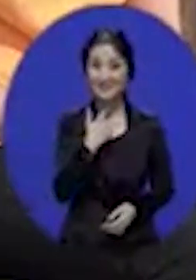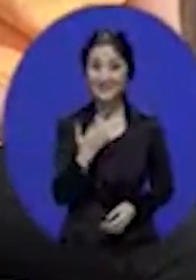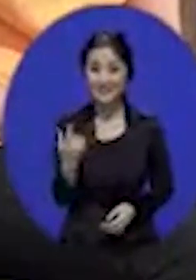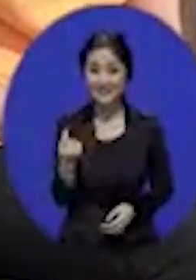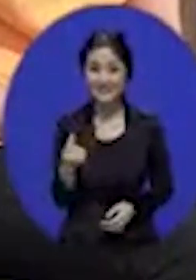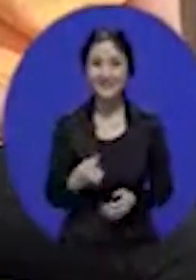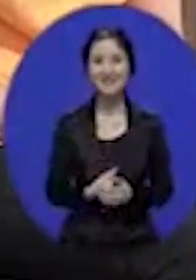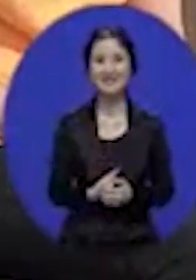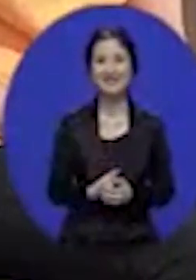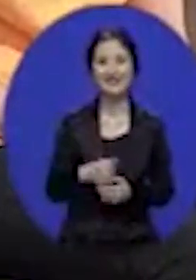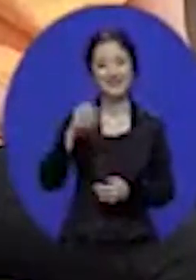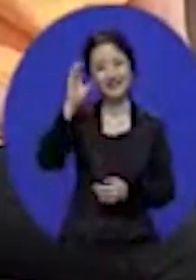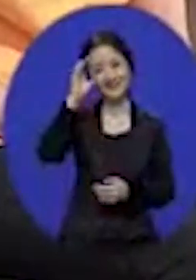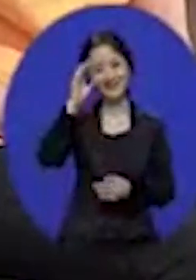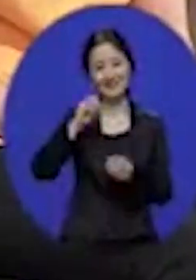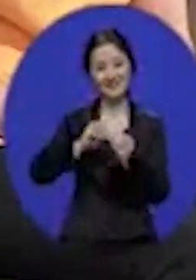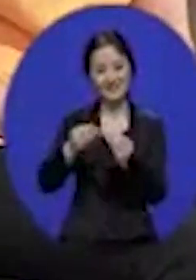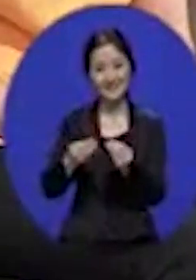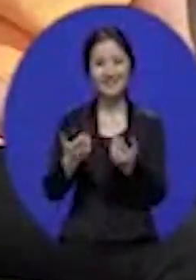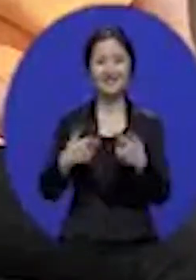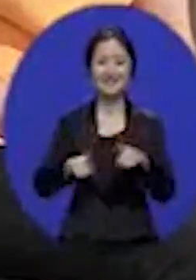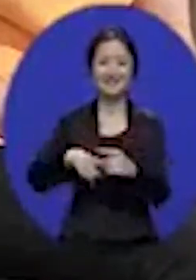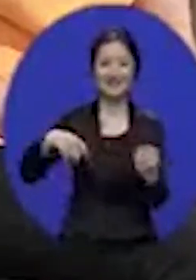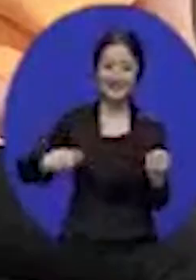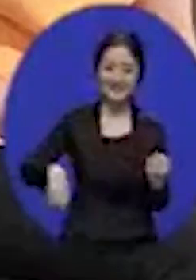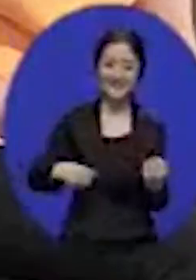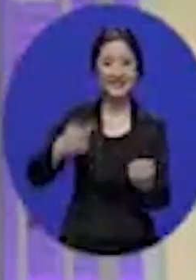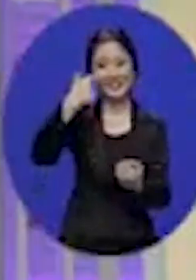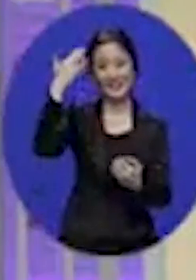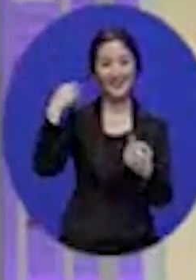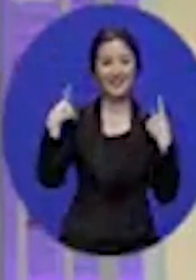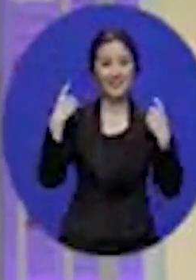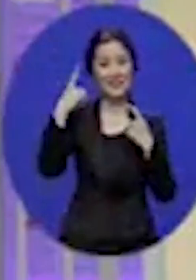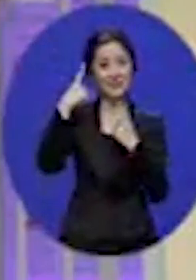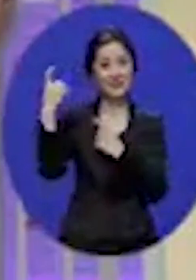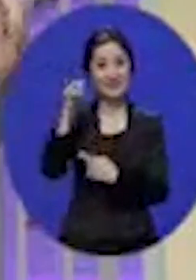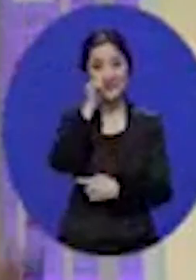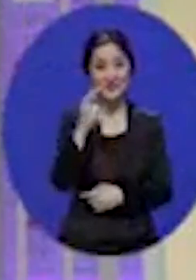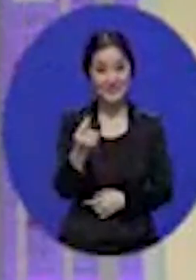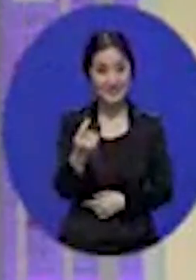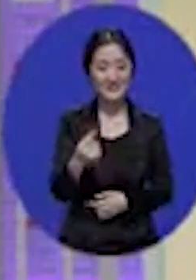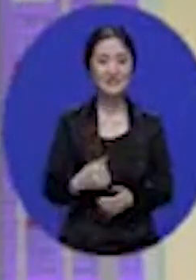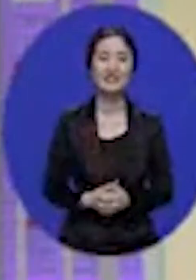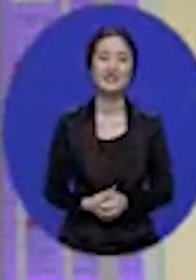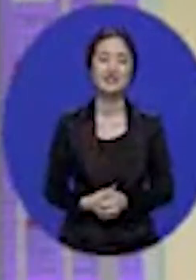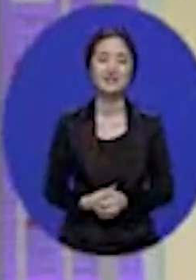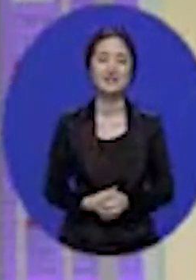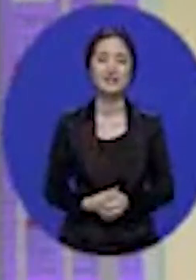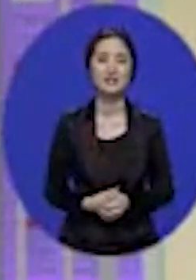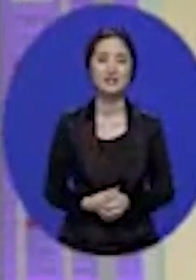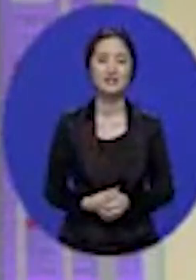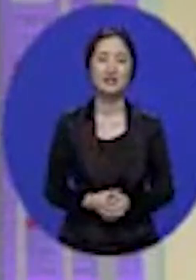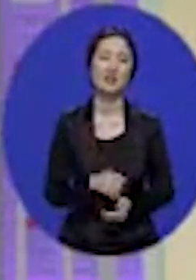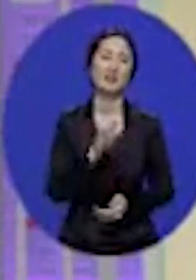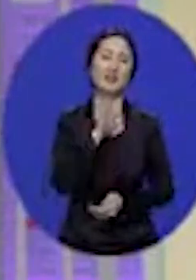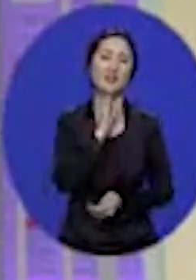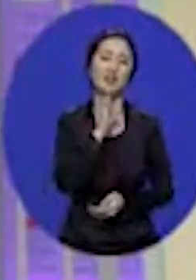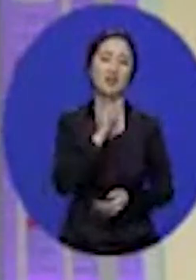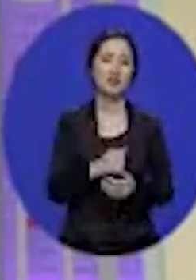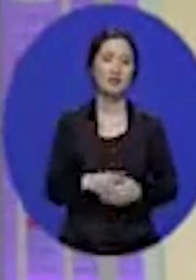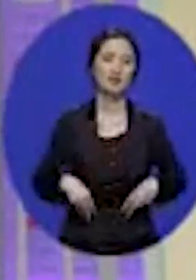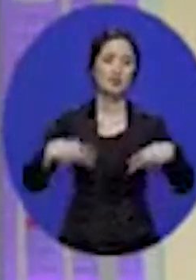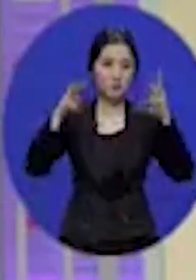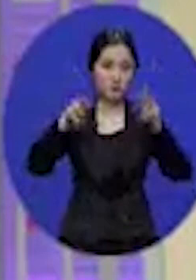달걀 까먹으면서 네. 막 기타 치고 옛날에 MT로 춘천 쪽으로 많이 갔었잖아. 정말 아름다운 도시예요. 그래서 생각한 게